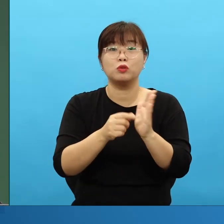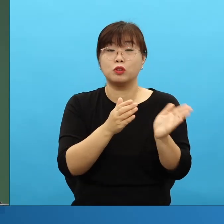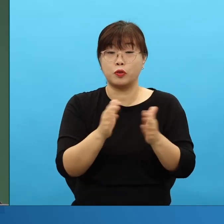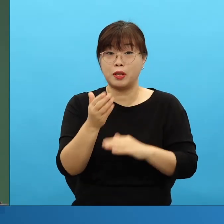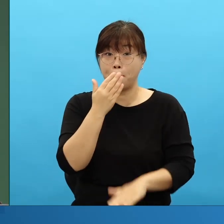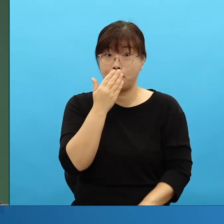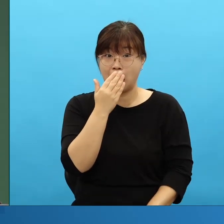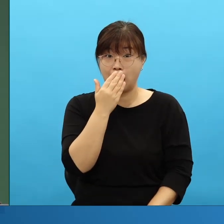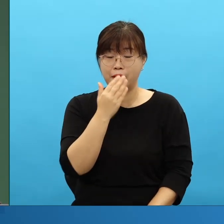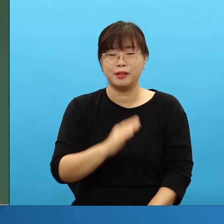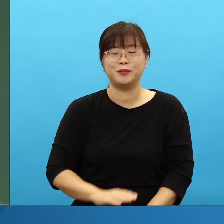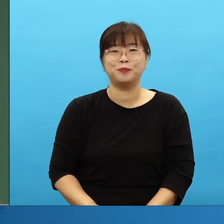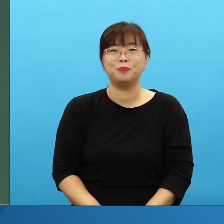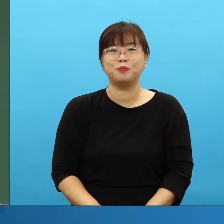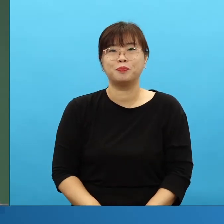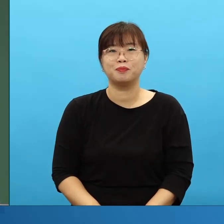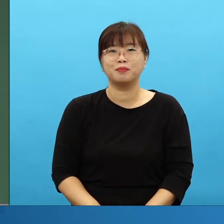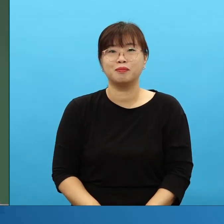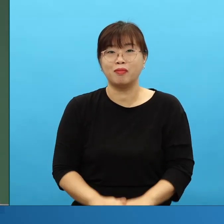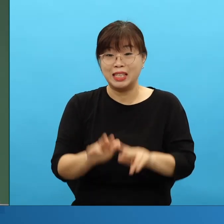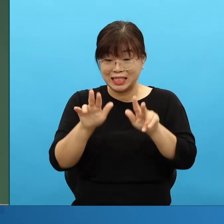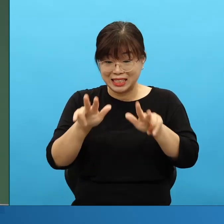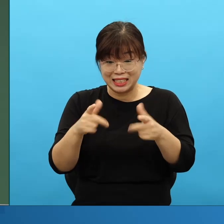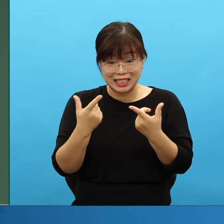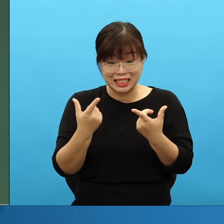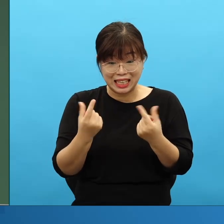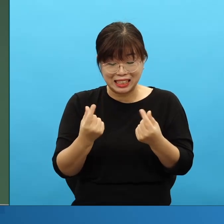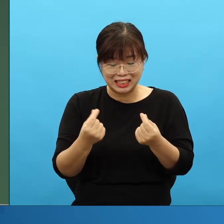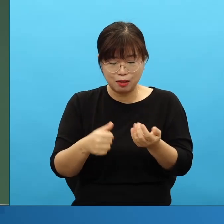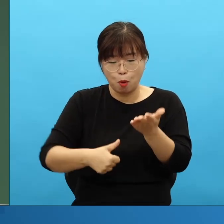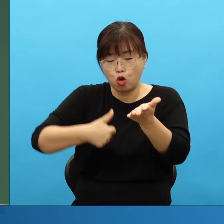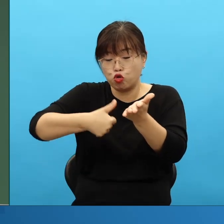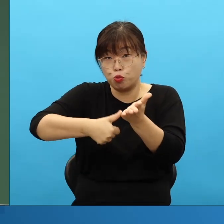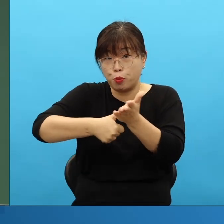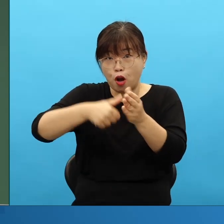그때는 지금처럼 뭐 투표하거나 이게 아니기 때문에